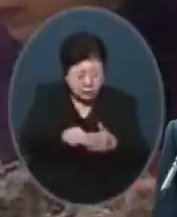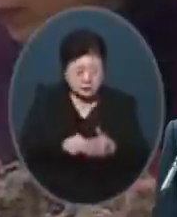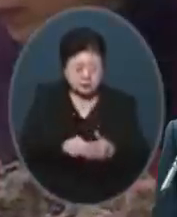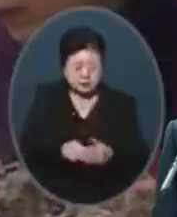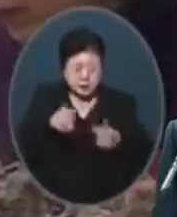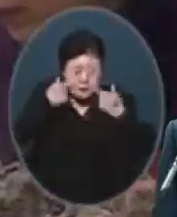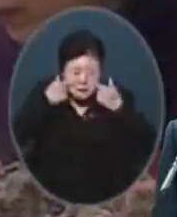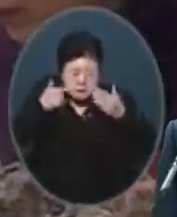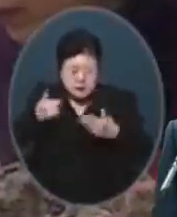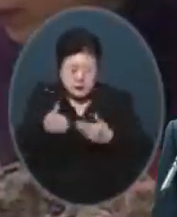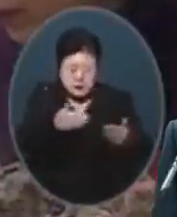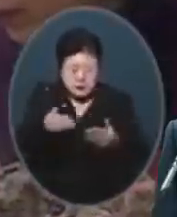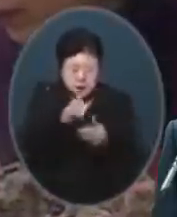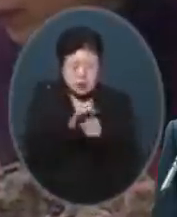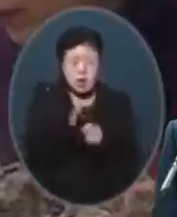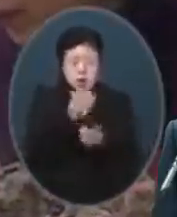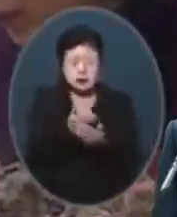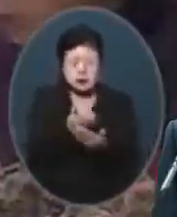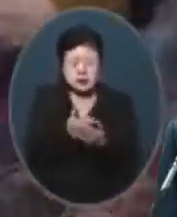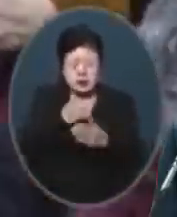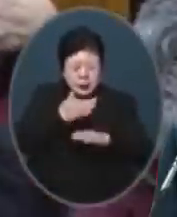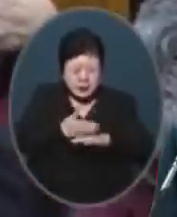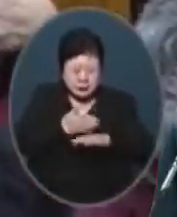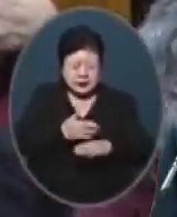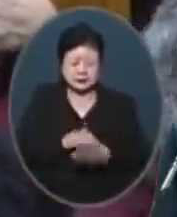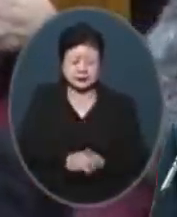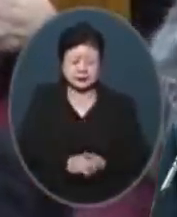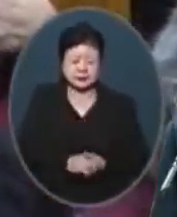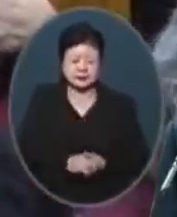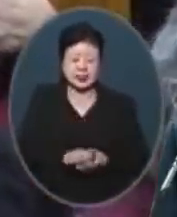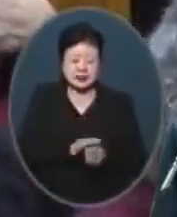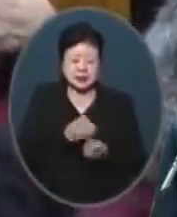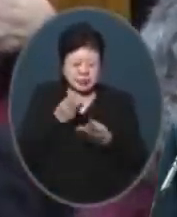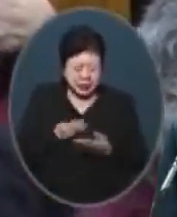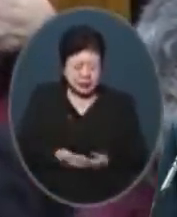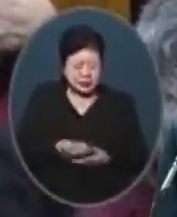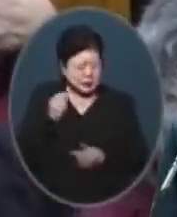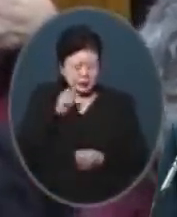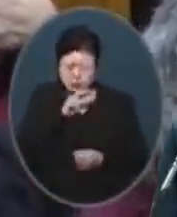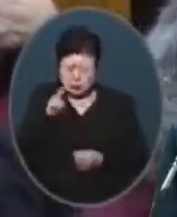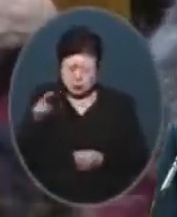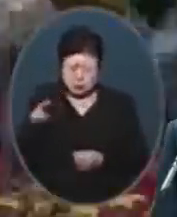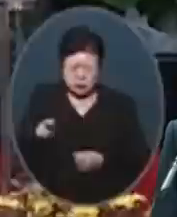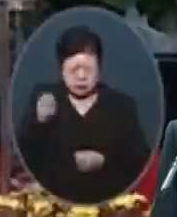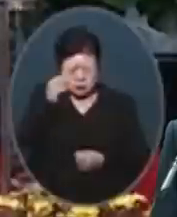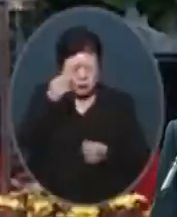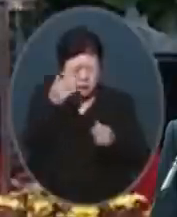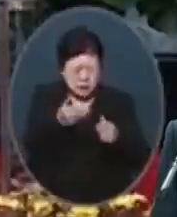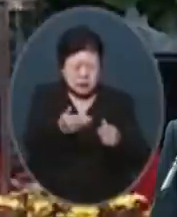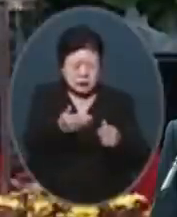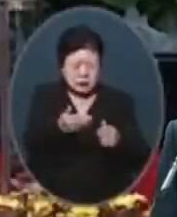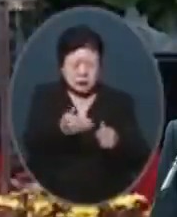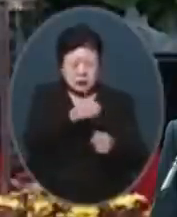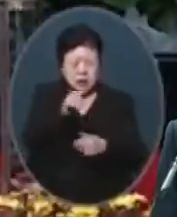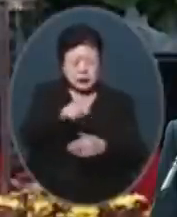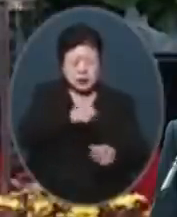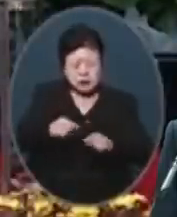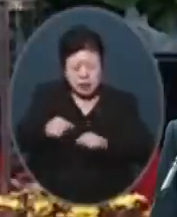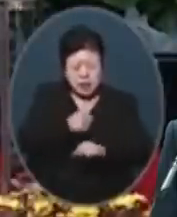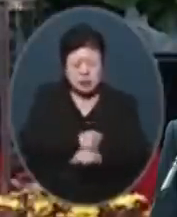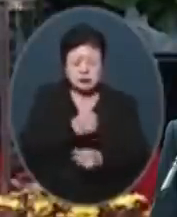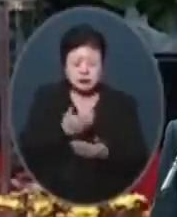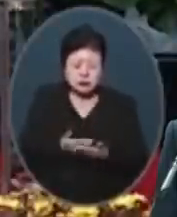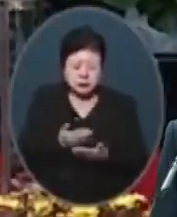뚜렷이 체험되게 도와주시옵기를 간절히 기도합니다. 사랑 많으신 하나님 아버지, 성령께서 우리 가운데